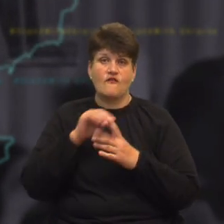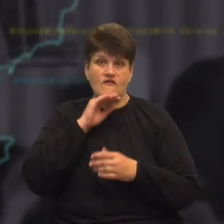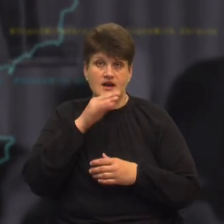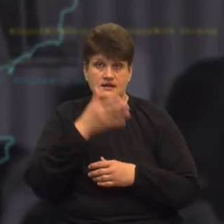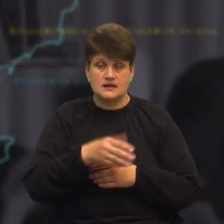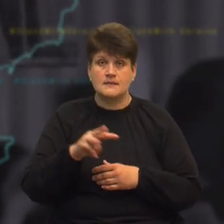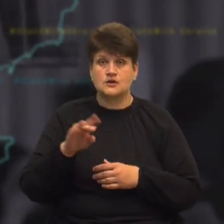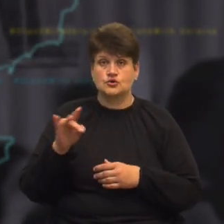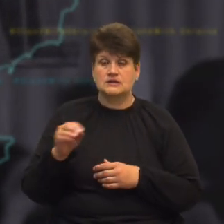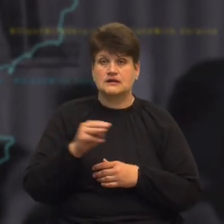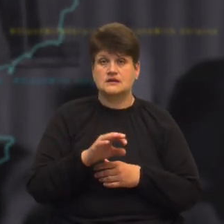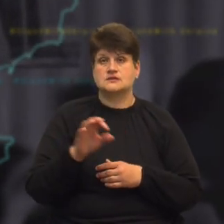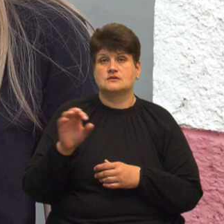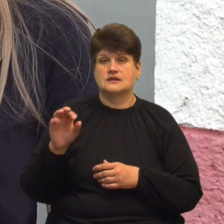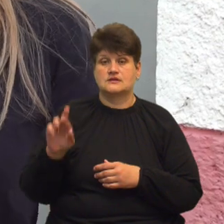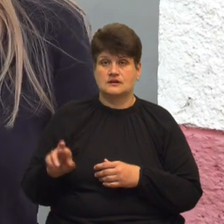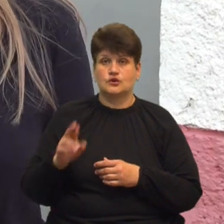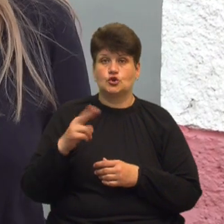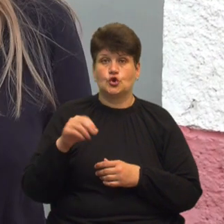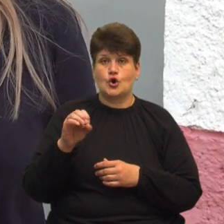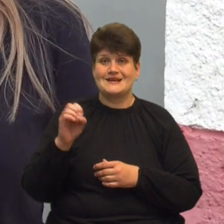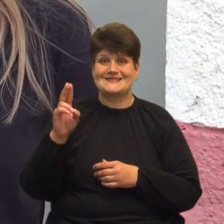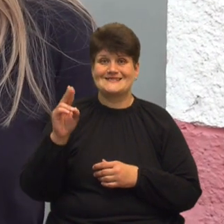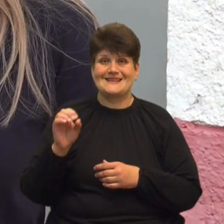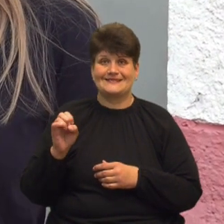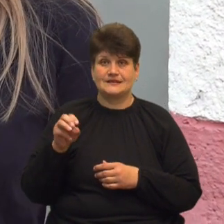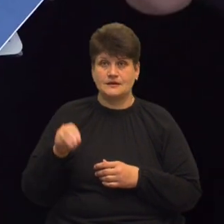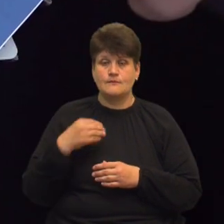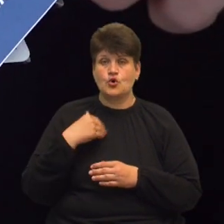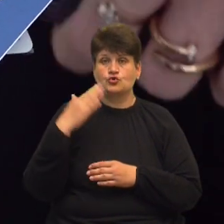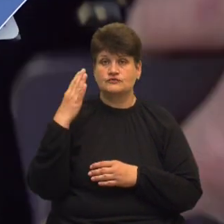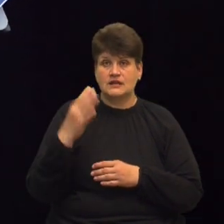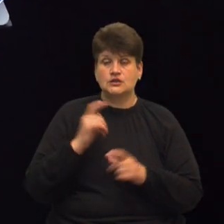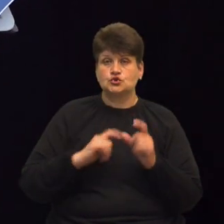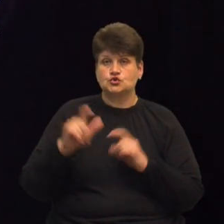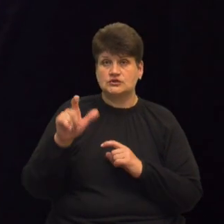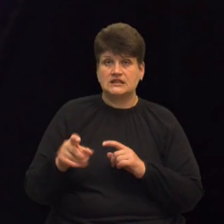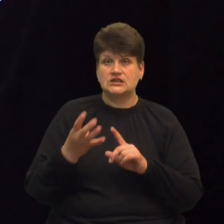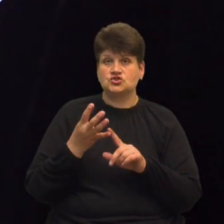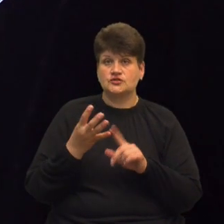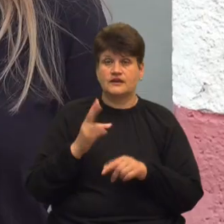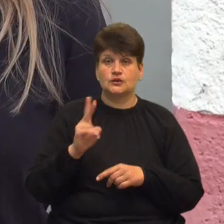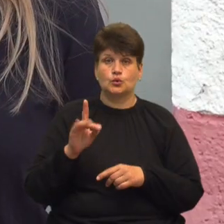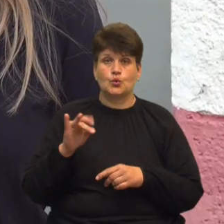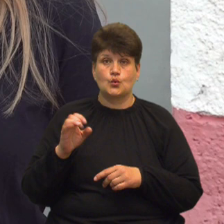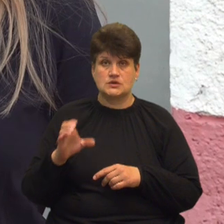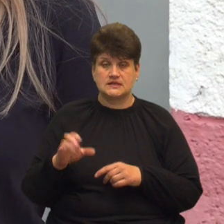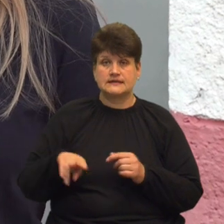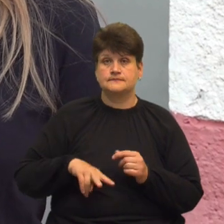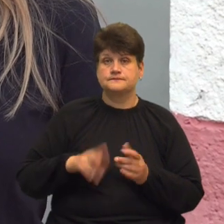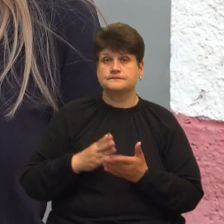Тарас Ярославович, доктор економічних наук, доцент. Проголосувала і студентка 4-го курсу Руслана Матушик. Ректор повинен